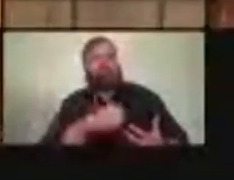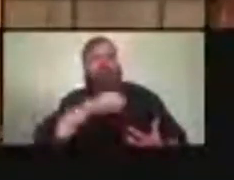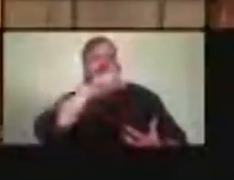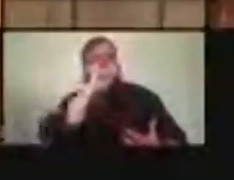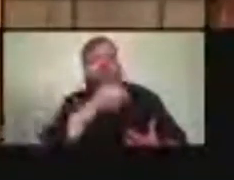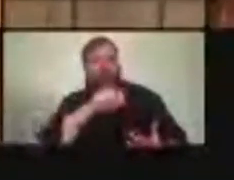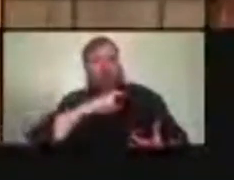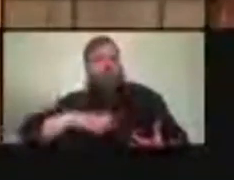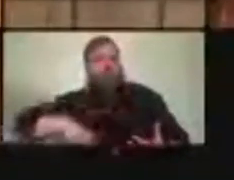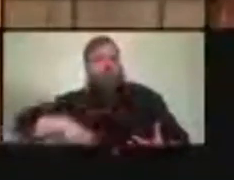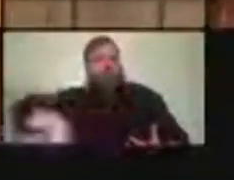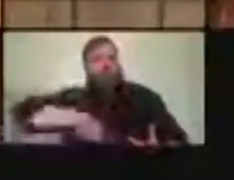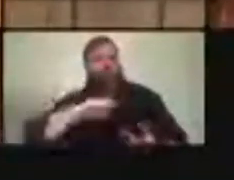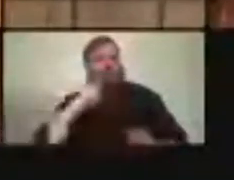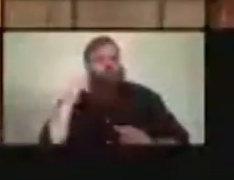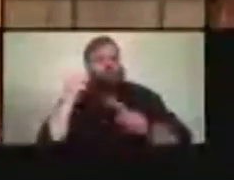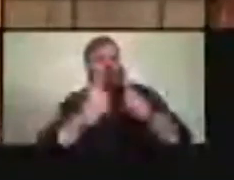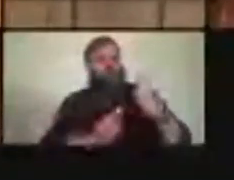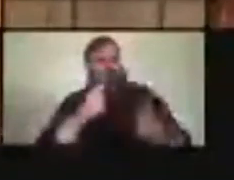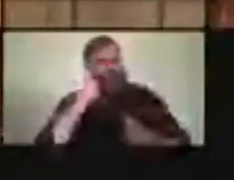Ninadhani ya kuwa ni muhimu kwetu